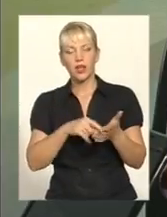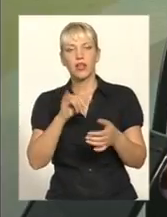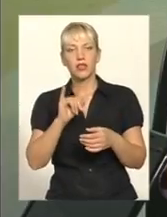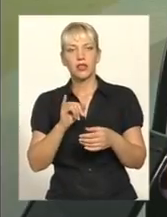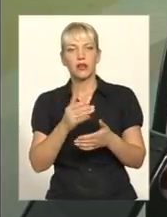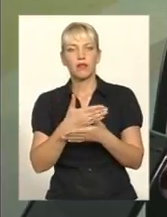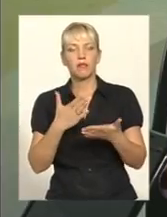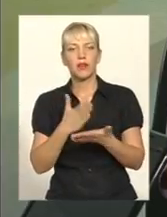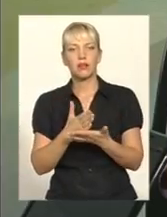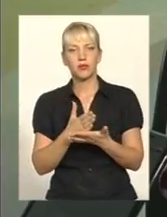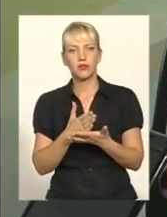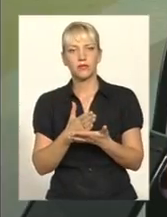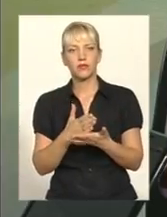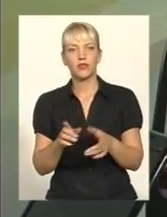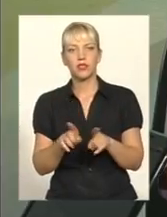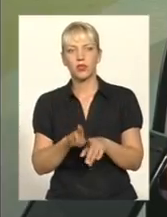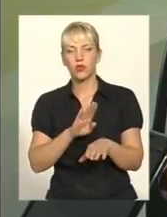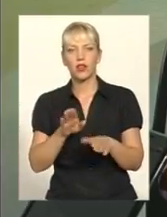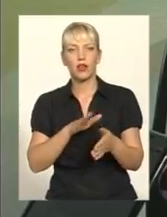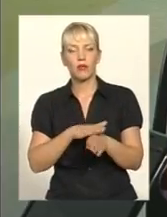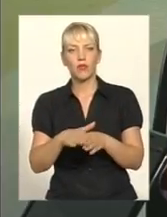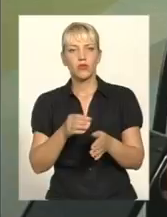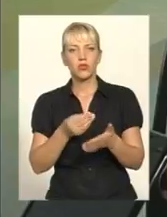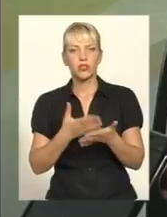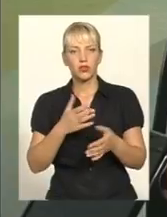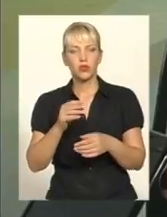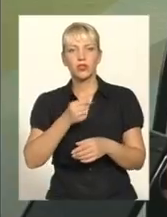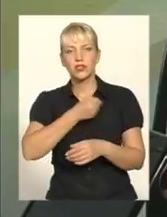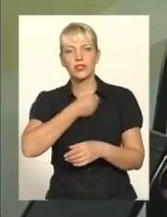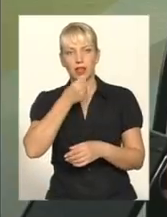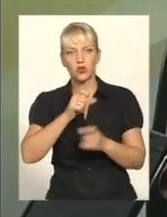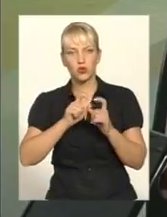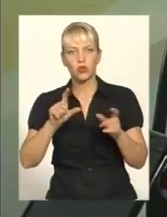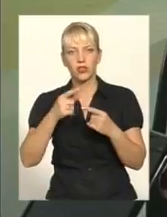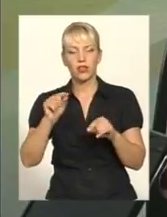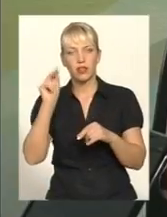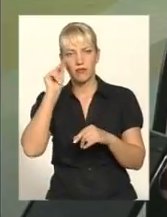маємо таку неповноцінну старшу школу, де навчальні програми були